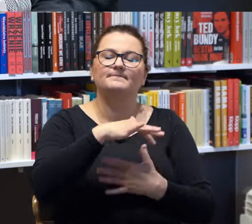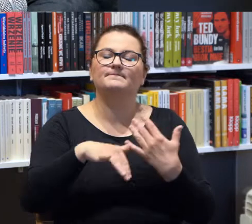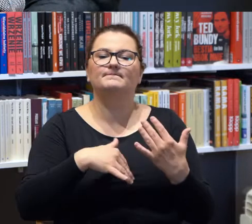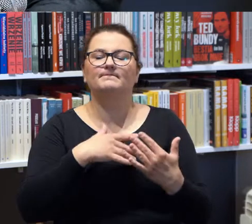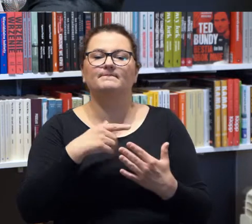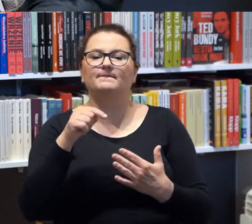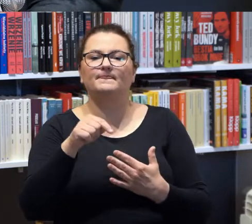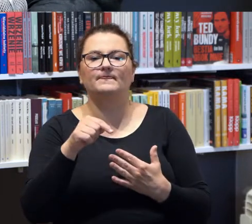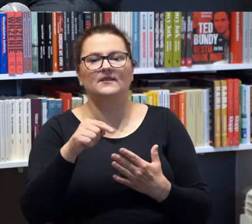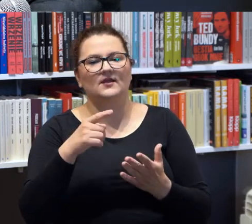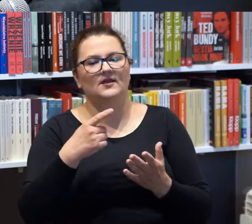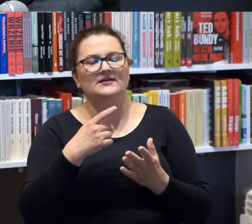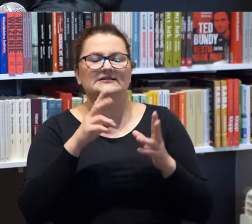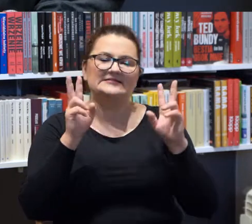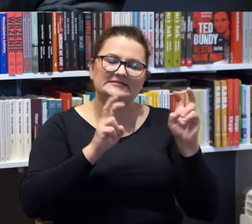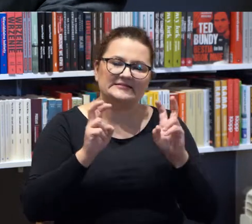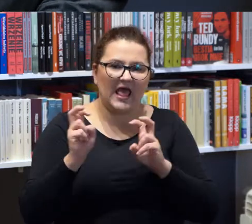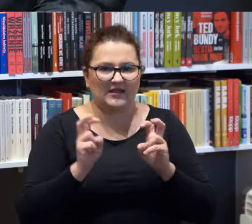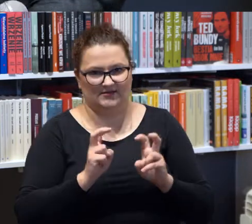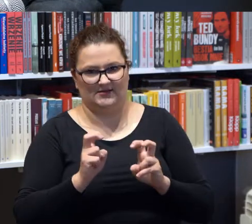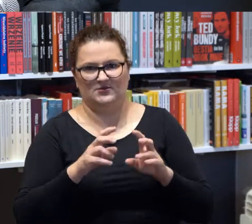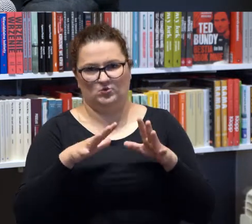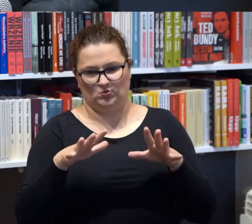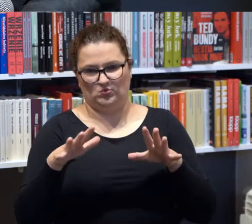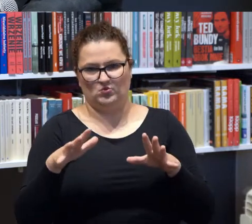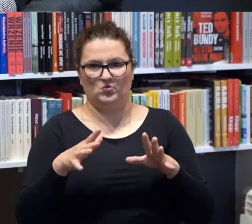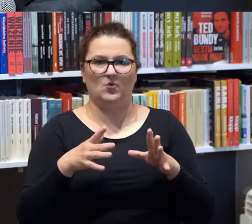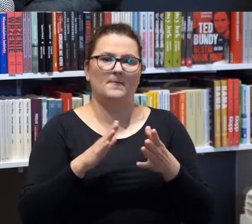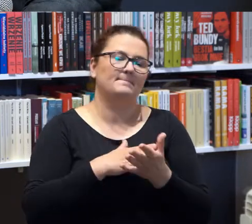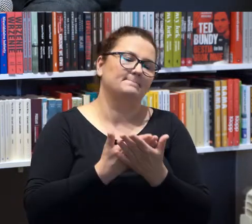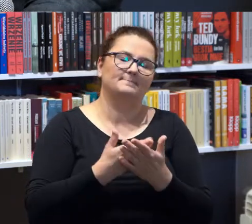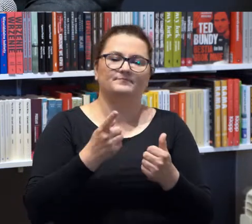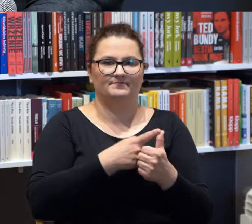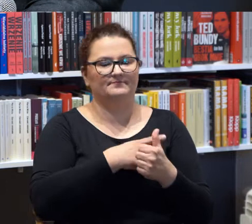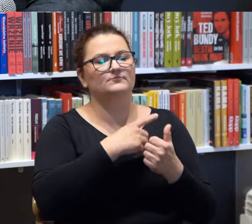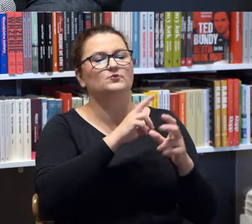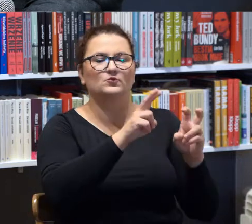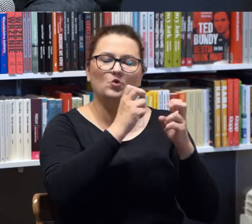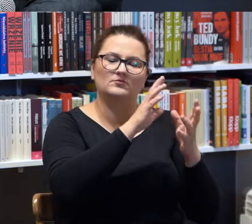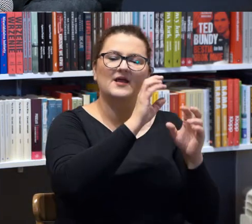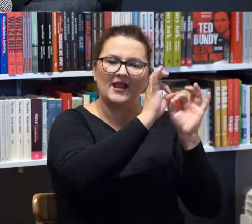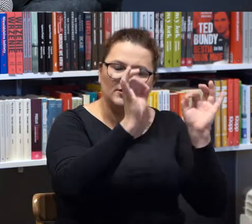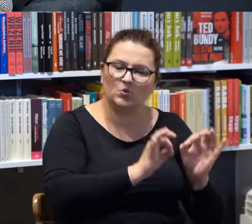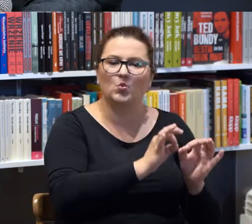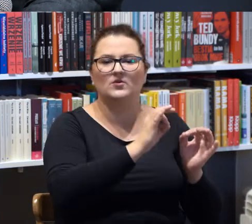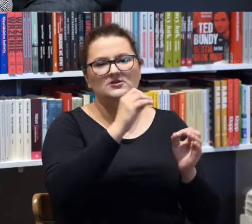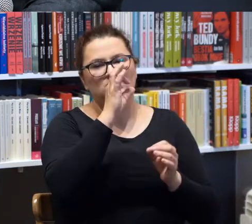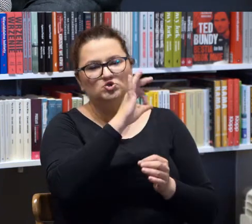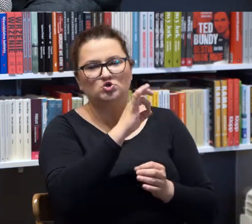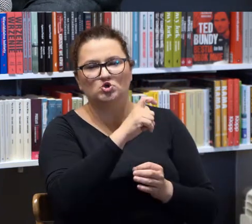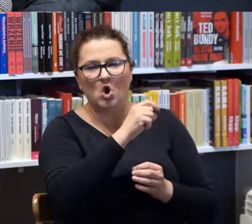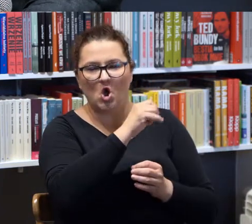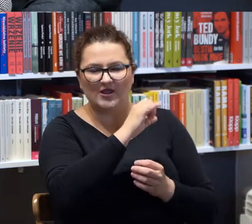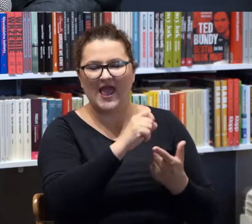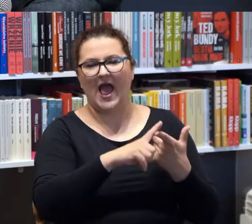takimi często cytatami dosyć obszernymi z pism socjologicznych, z pism medycznych,